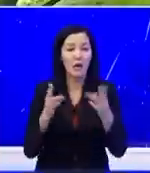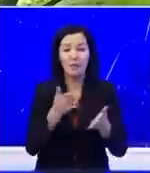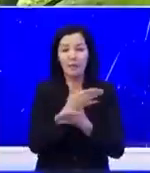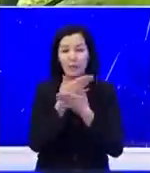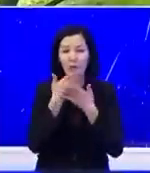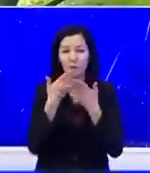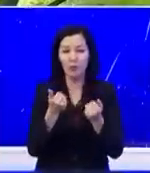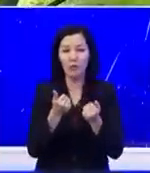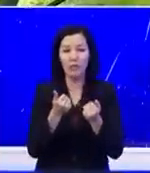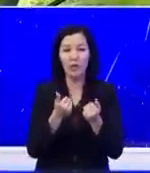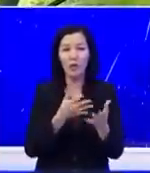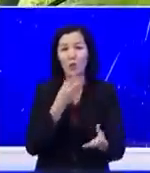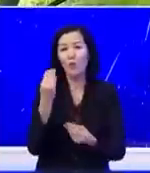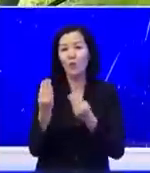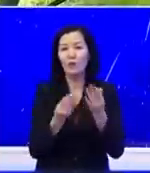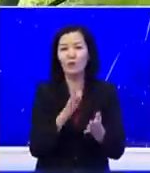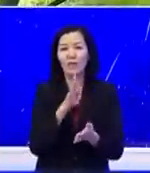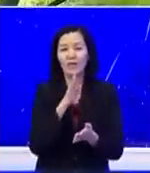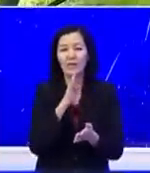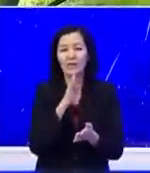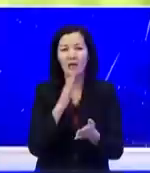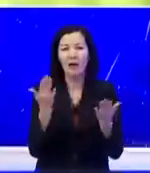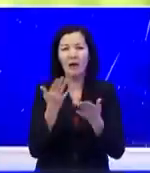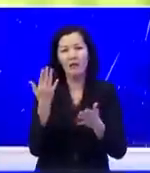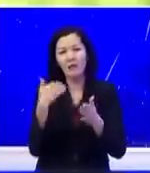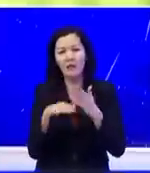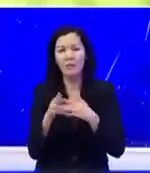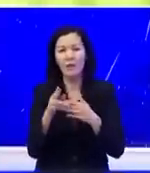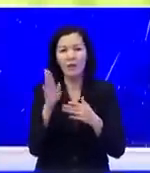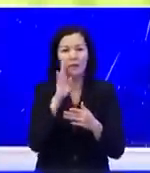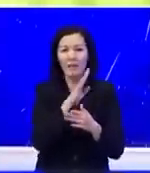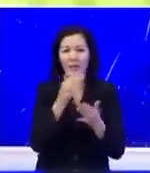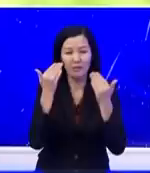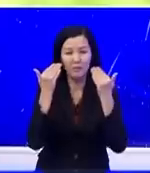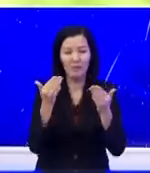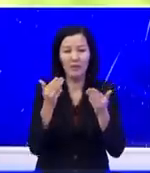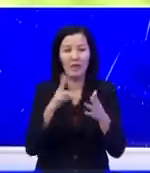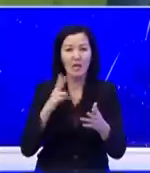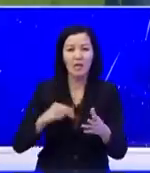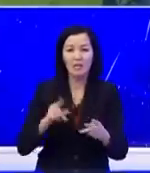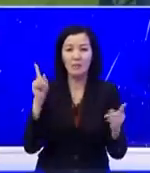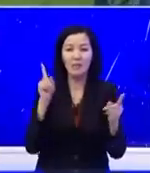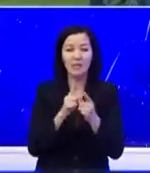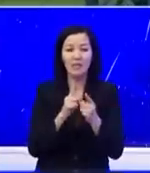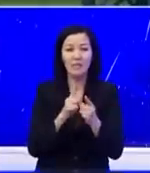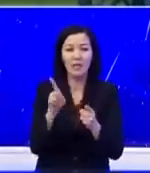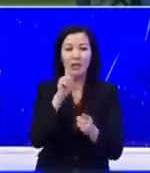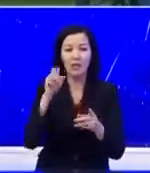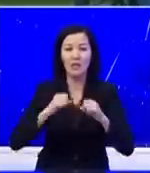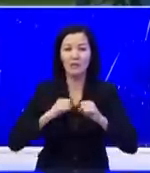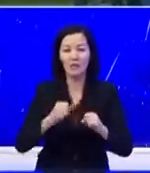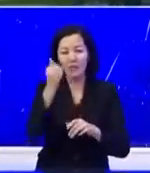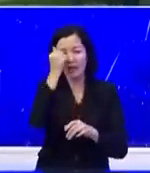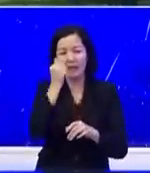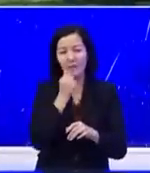Үй маңында ойнап жүрген баладан қалай көз жазып қалғанын анасы да білмейді. Қызымен қайта қауыштырған жас батырға